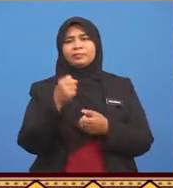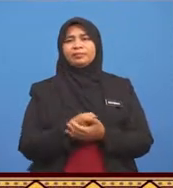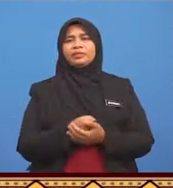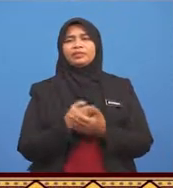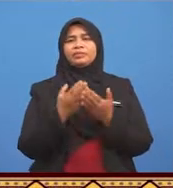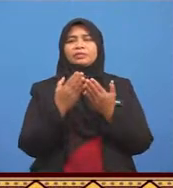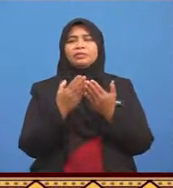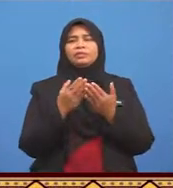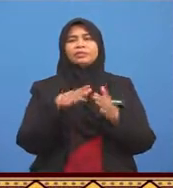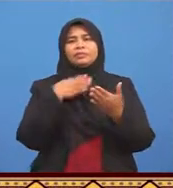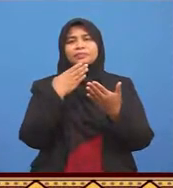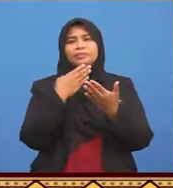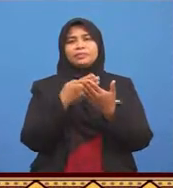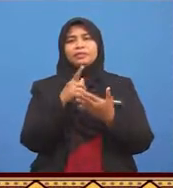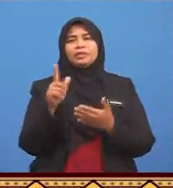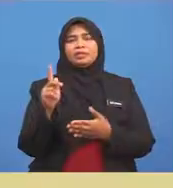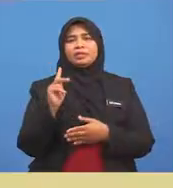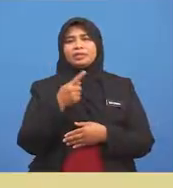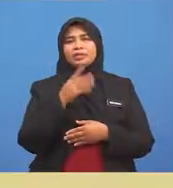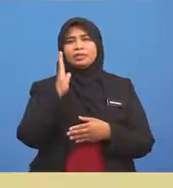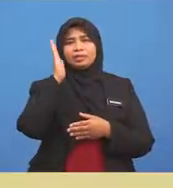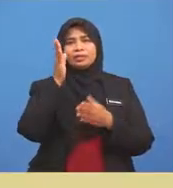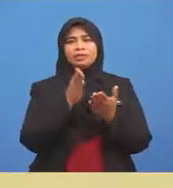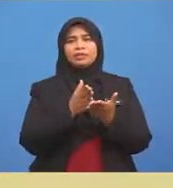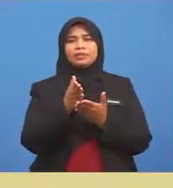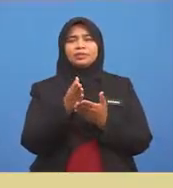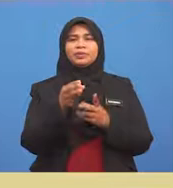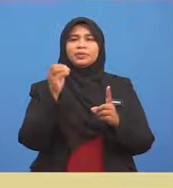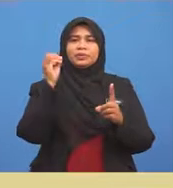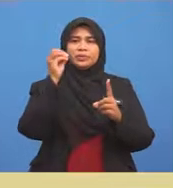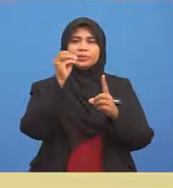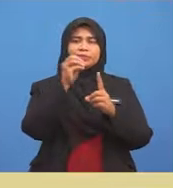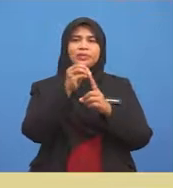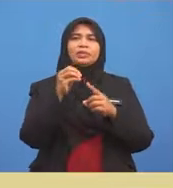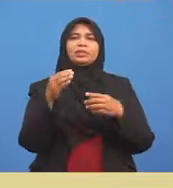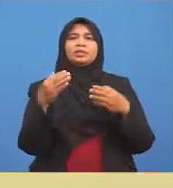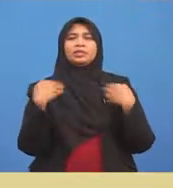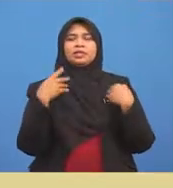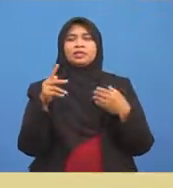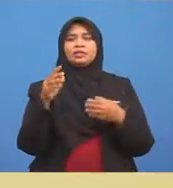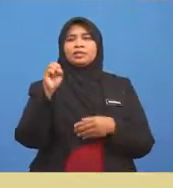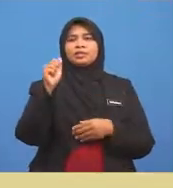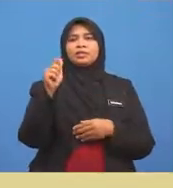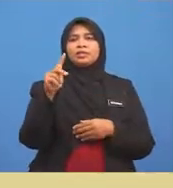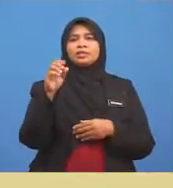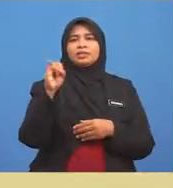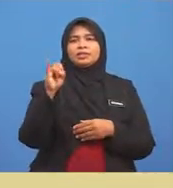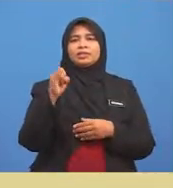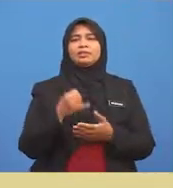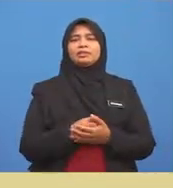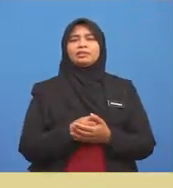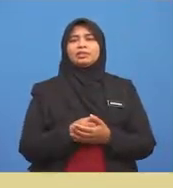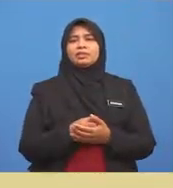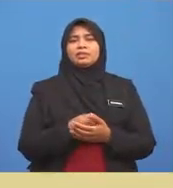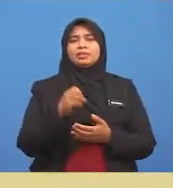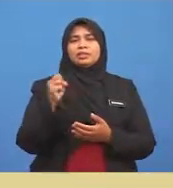Alhamdulillah. Baiklah, kita akan teruskan dengan tujuan mengadakan saksi. Saksi